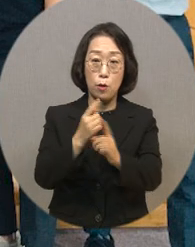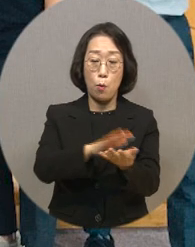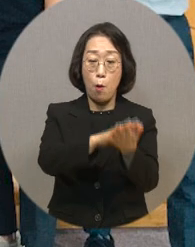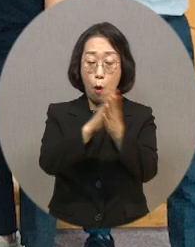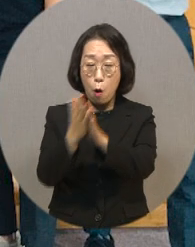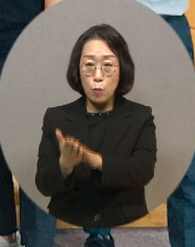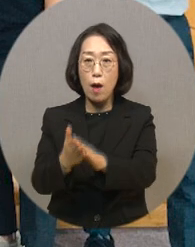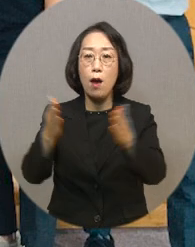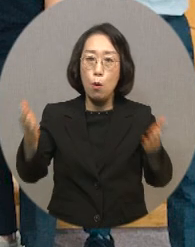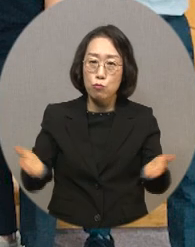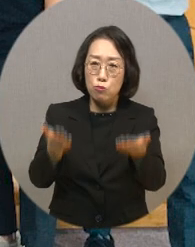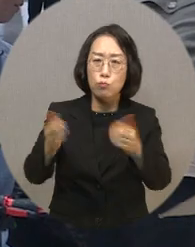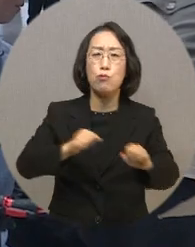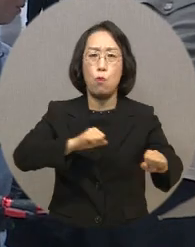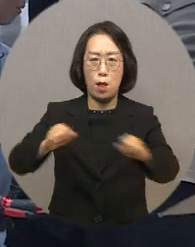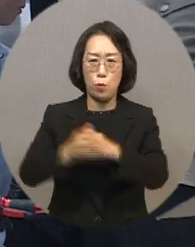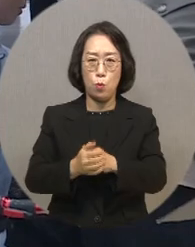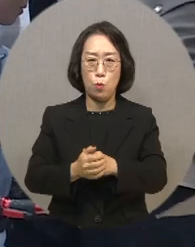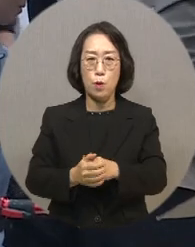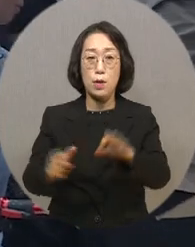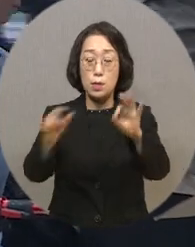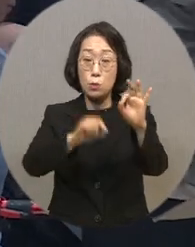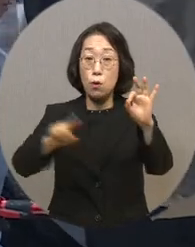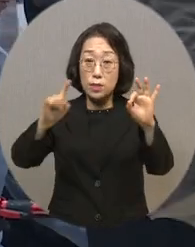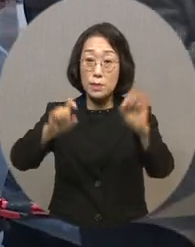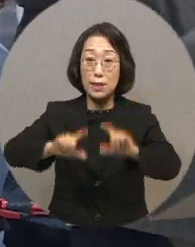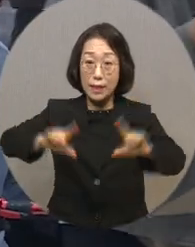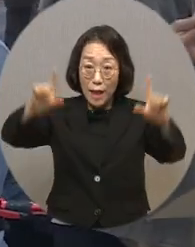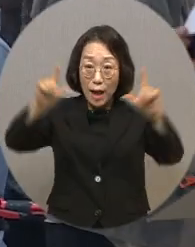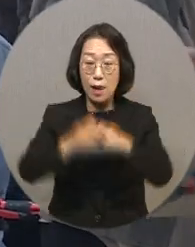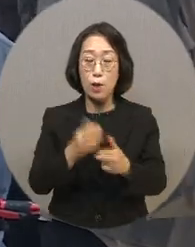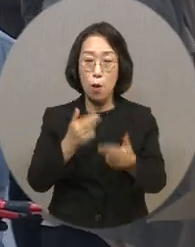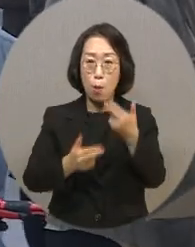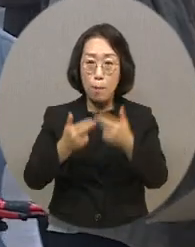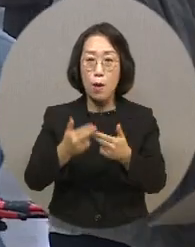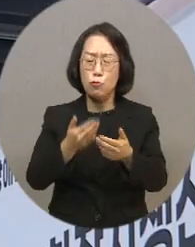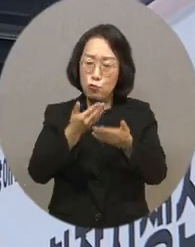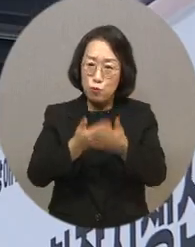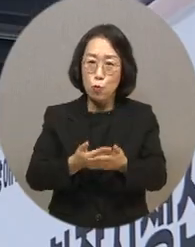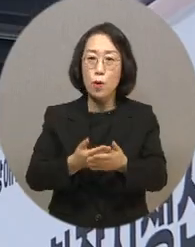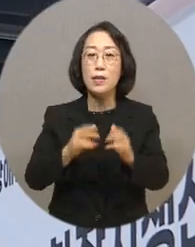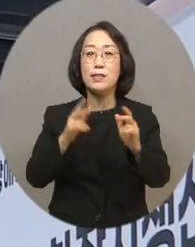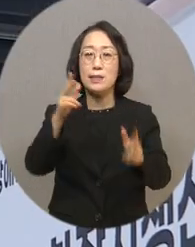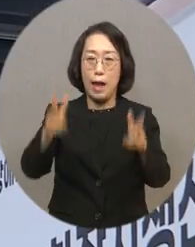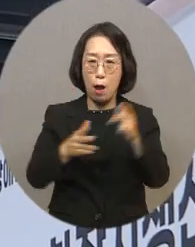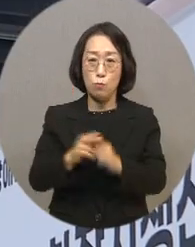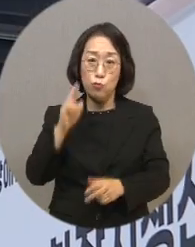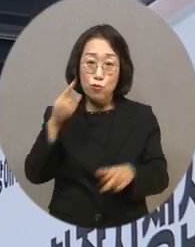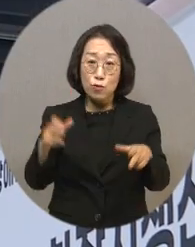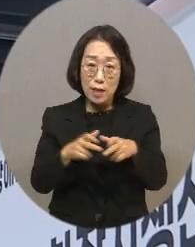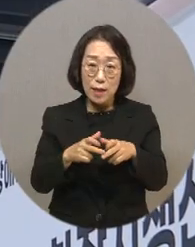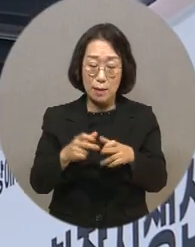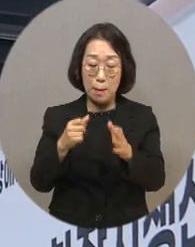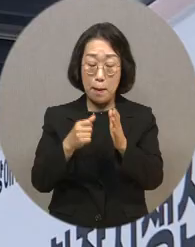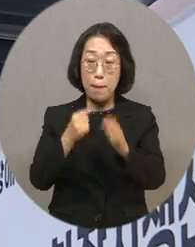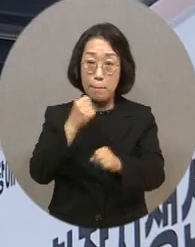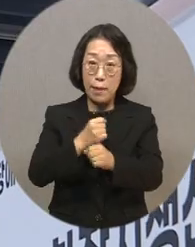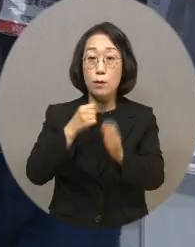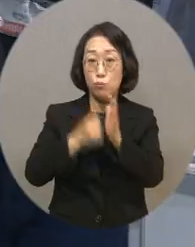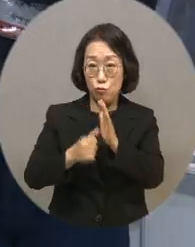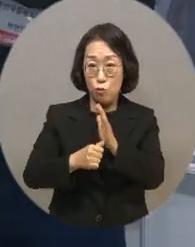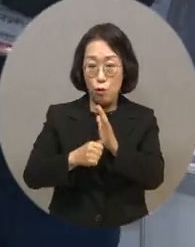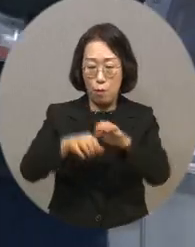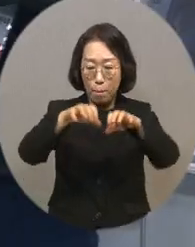기여하고 있는데요. 앞서 지난 10월 11일 협회의 중점 사업 중 하나인 중증장애인 생산품 박람회